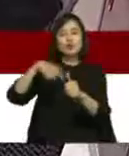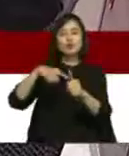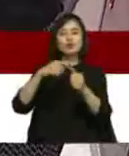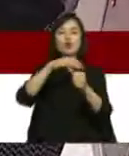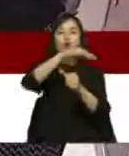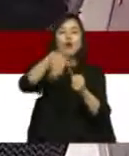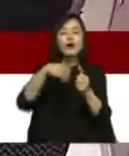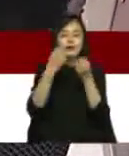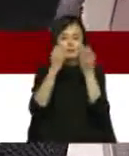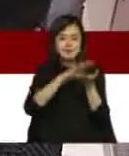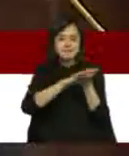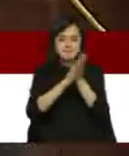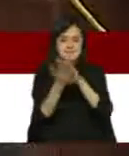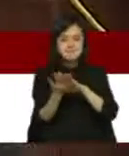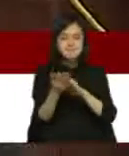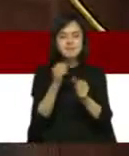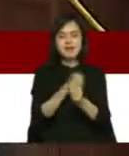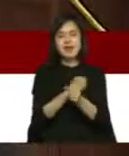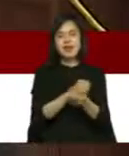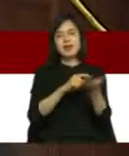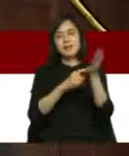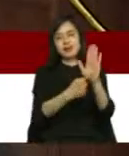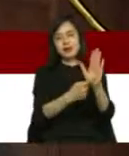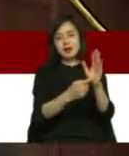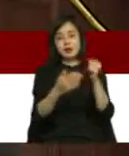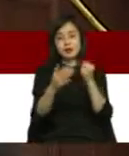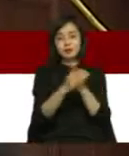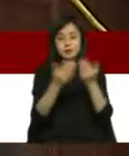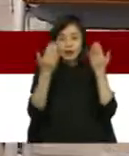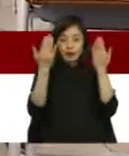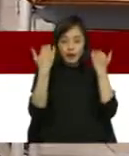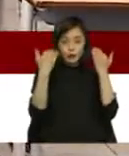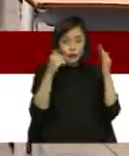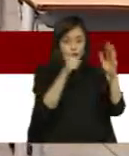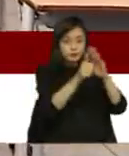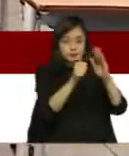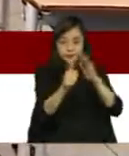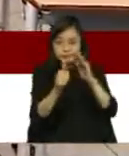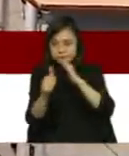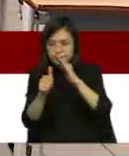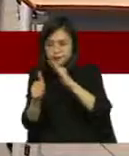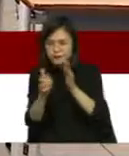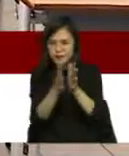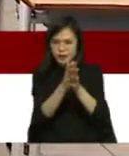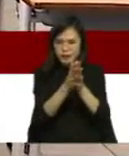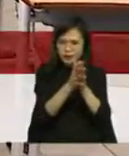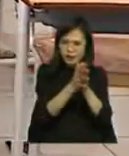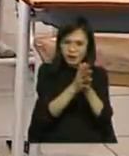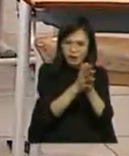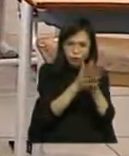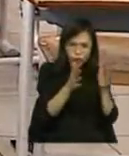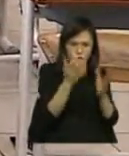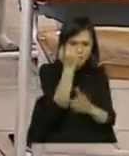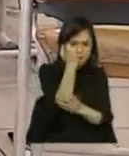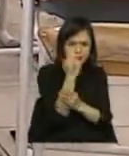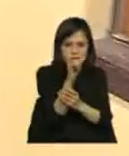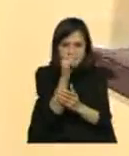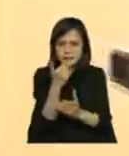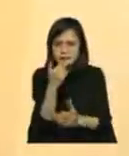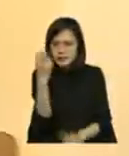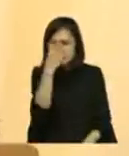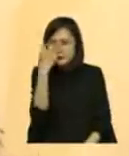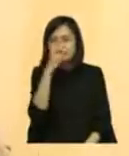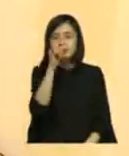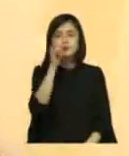가장 먼저 지역의 학교를 방문해 낙후된 시설 개선은 물론 교육 프로그램도 손 보겠다고 약속했습니다 이런